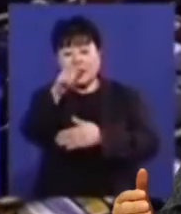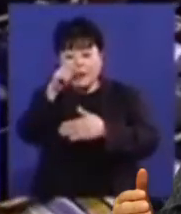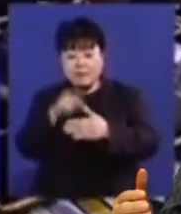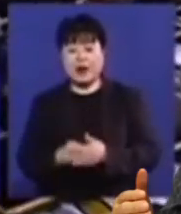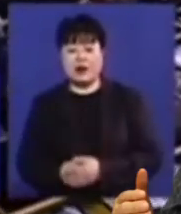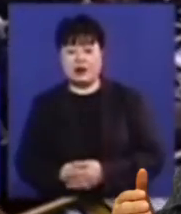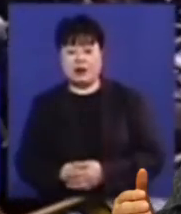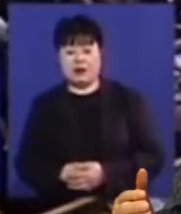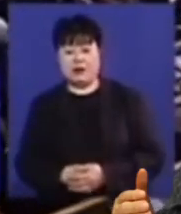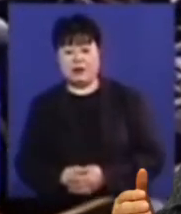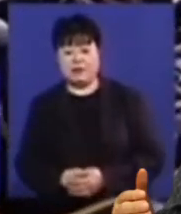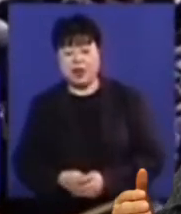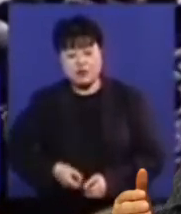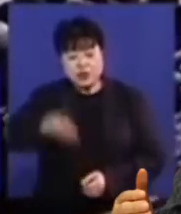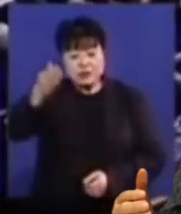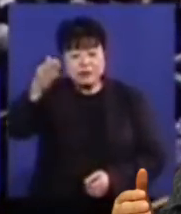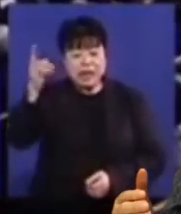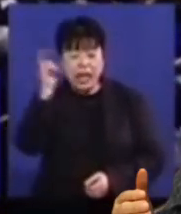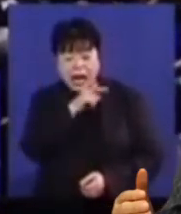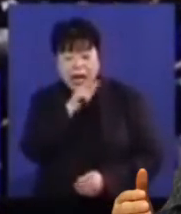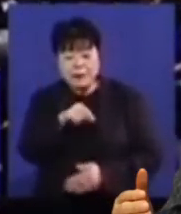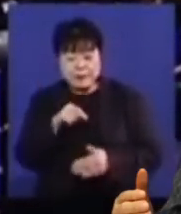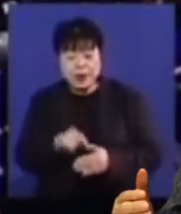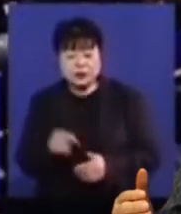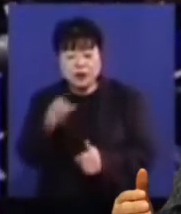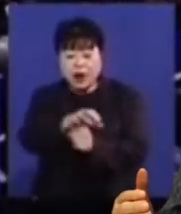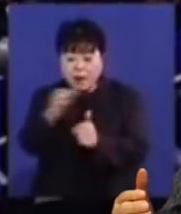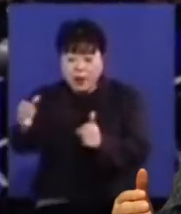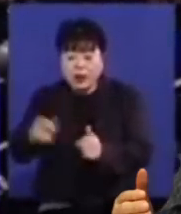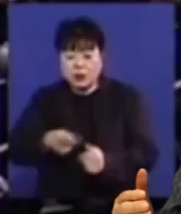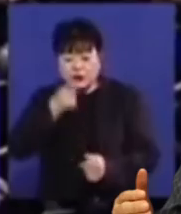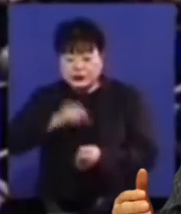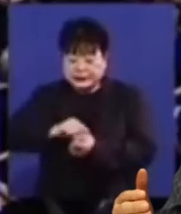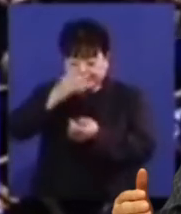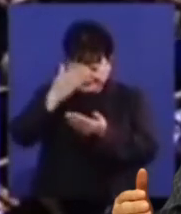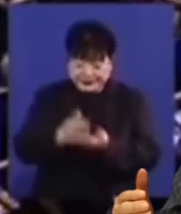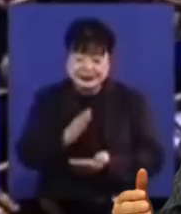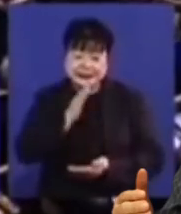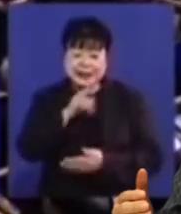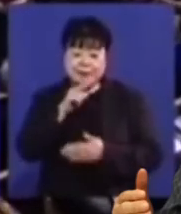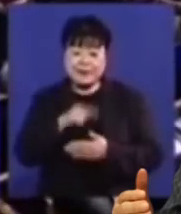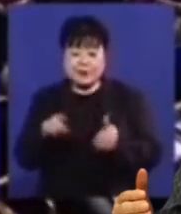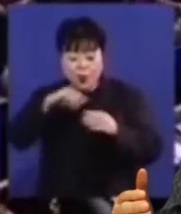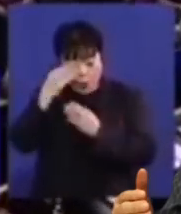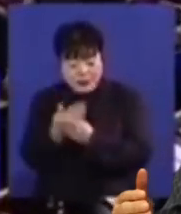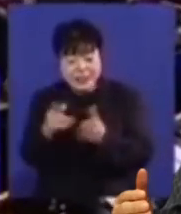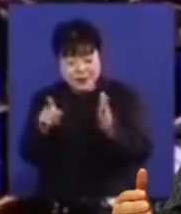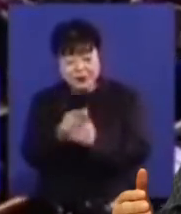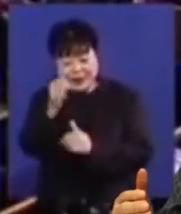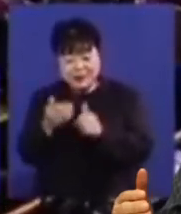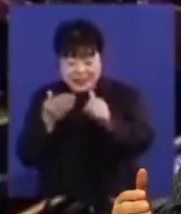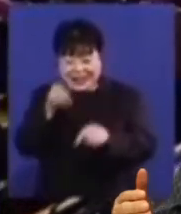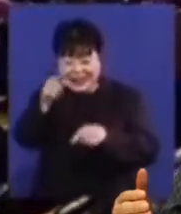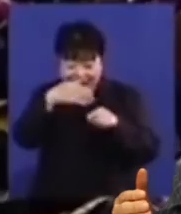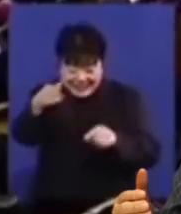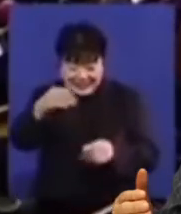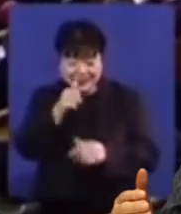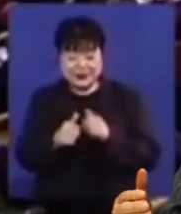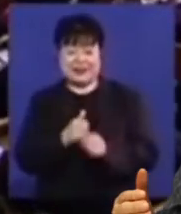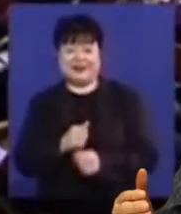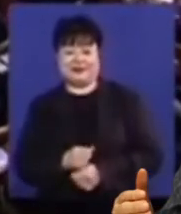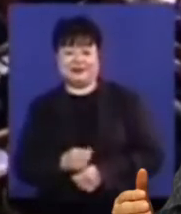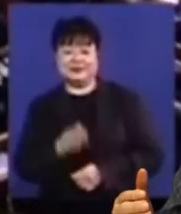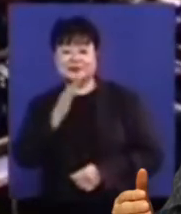뿌림을 받아 악한 양심으로부터 벗어나고 몸은 맑은 물로 씻음을 받았으니 참마음과 온전한 믿음으로 하나님께 나아가자. 하나님께 나아가면